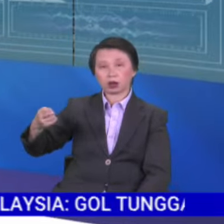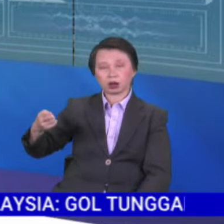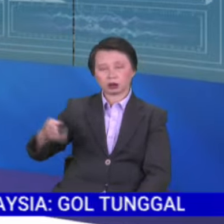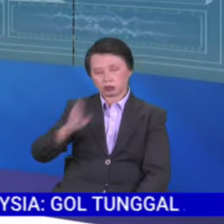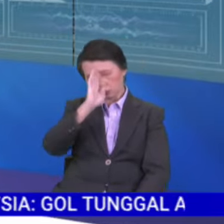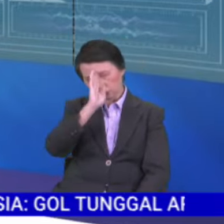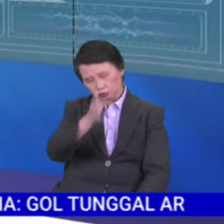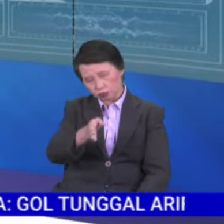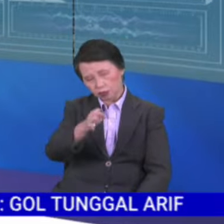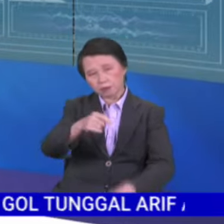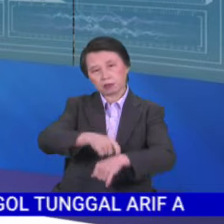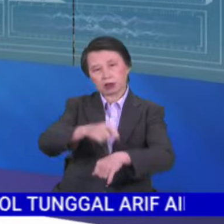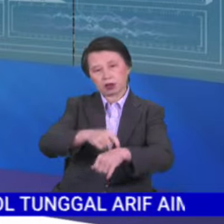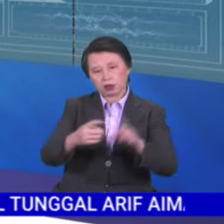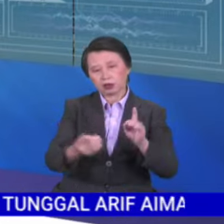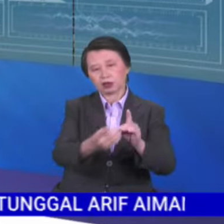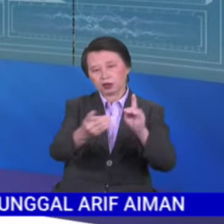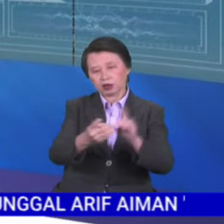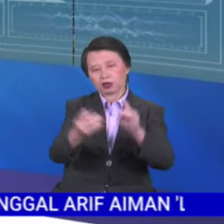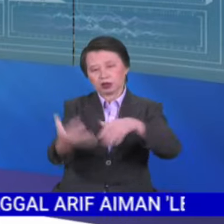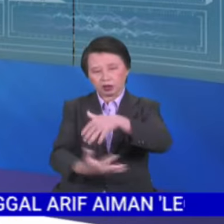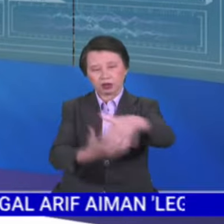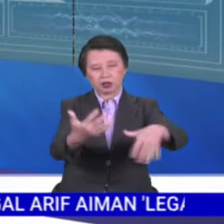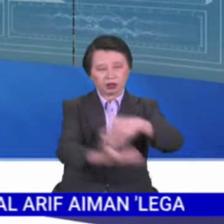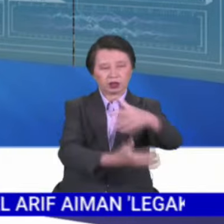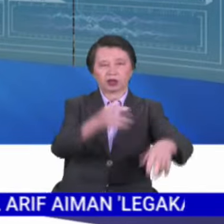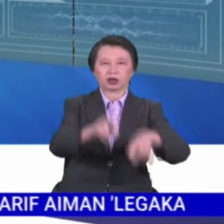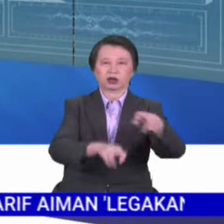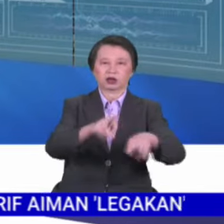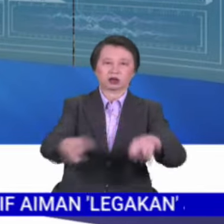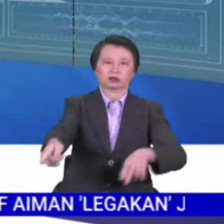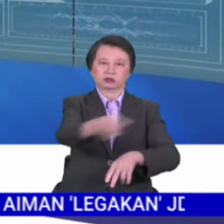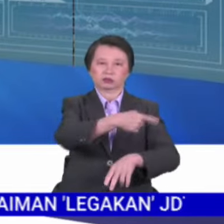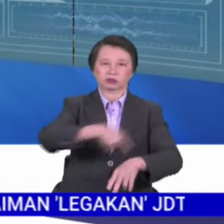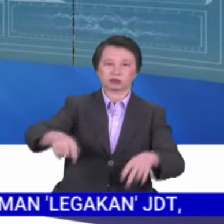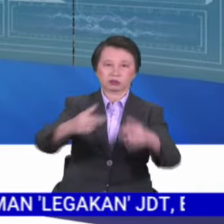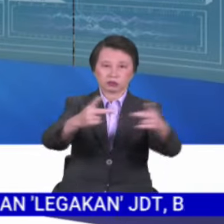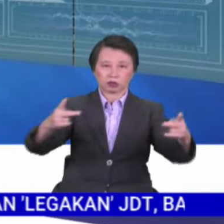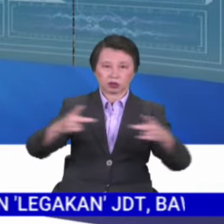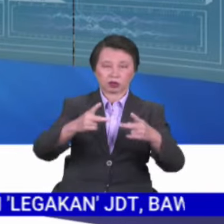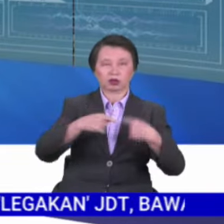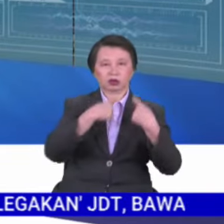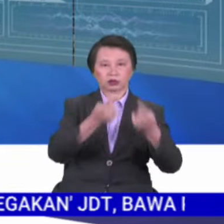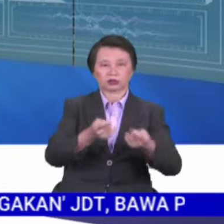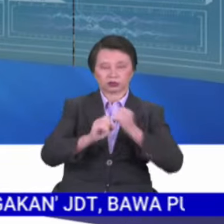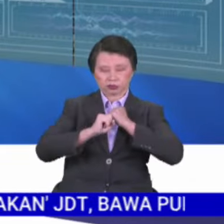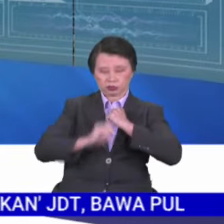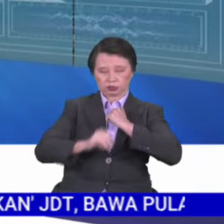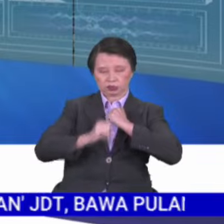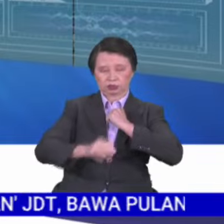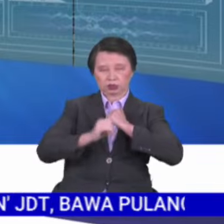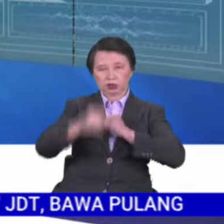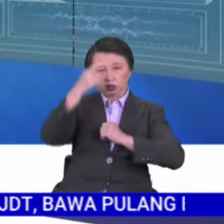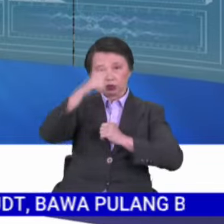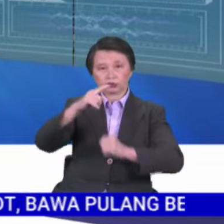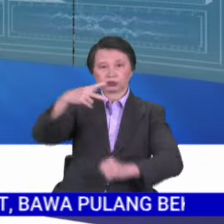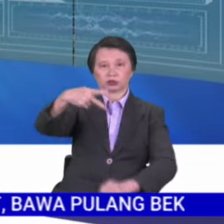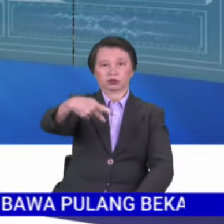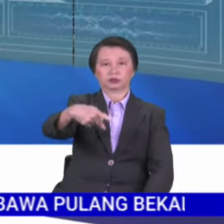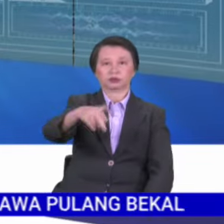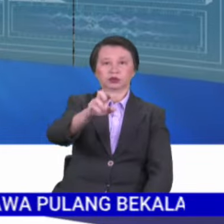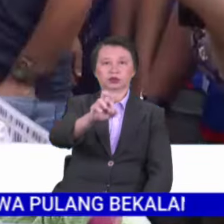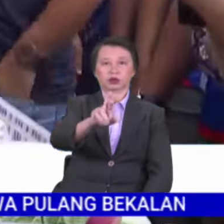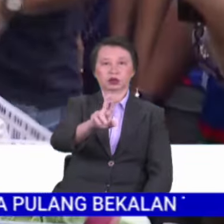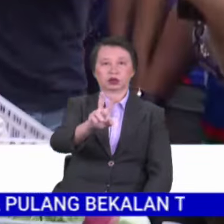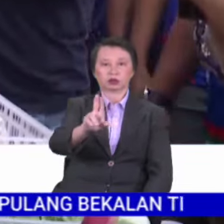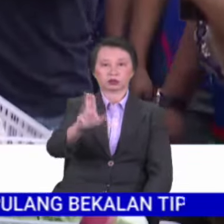sepenuh masa untuk bertemu dan beramah mesra dengan penduduk sekitar kawasan itu sejak mula berkempen untuk